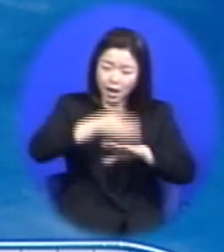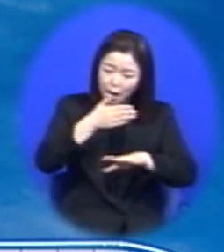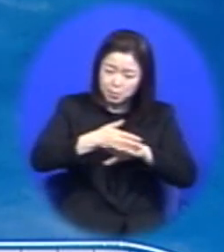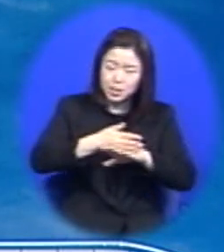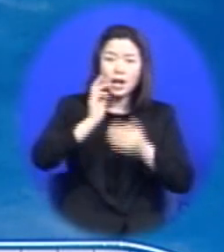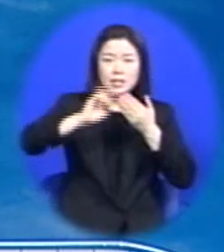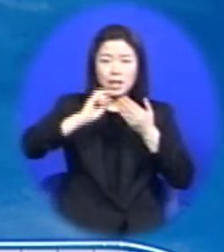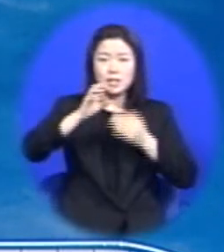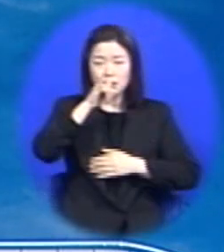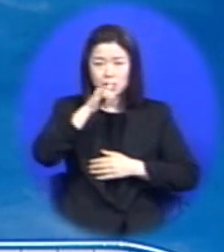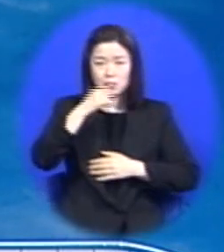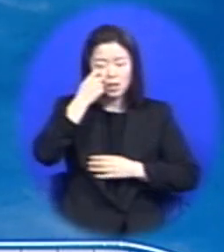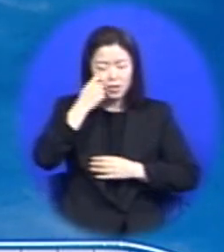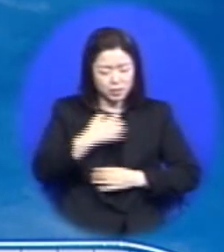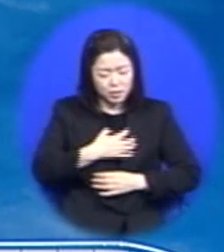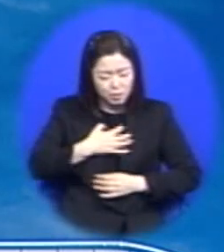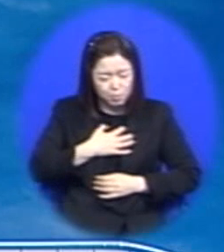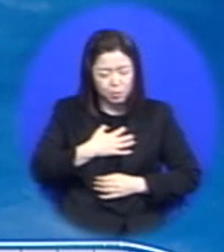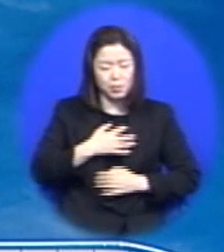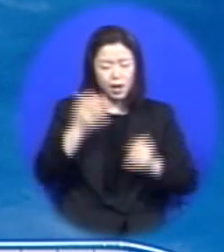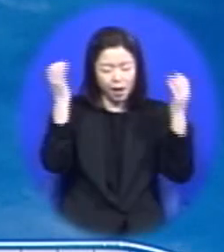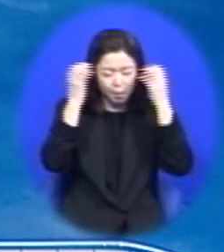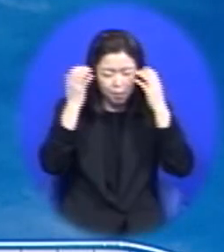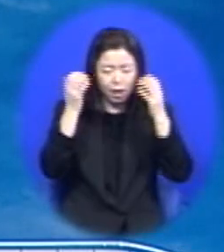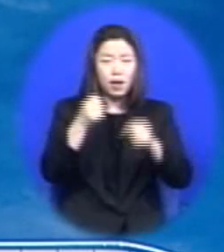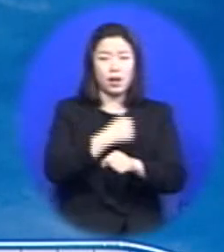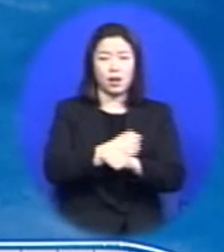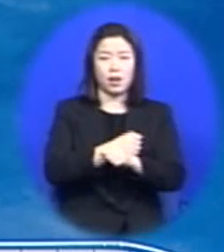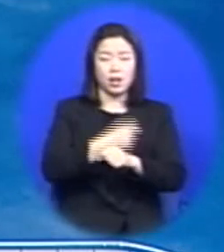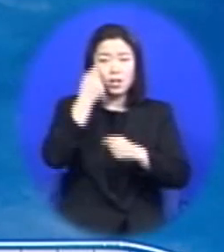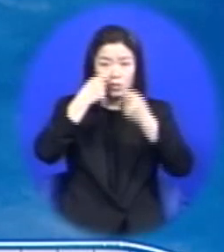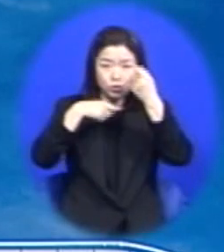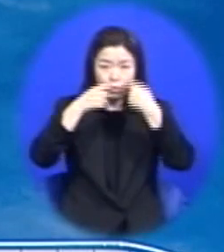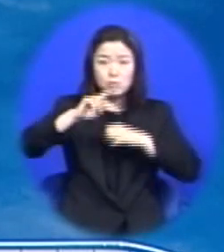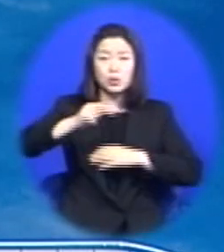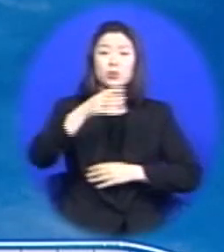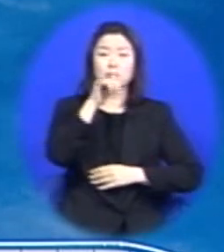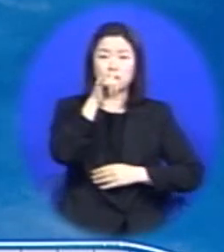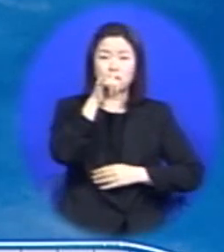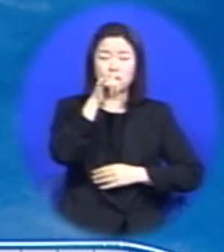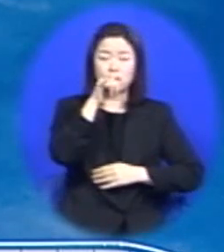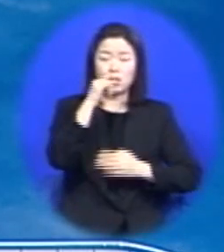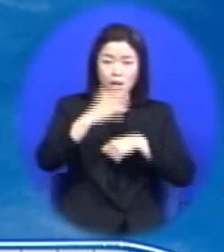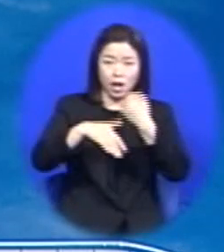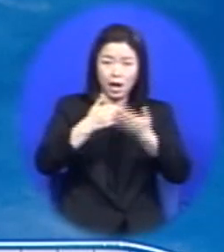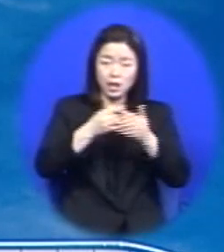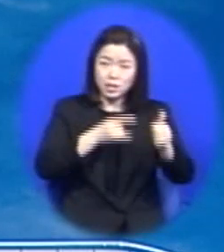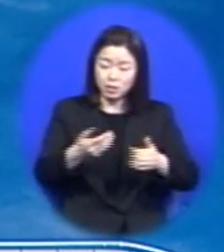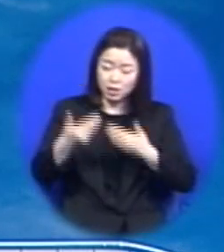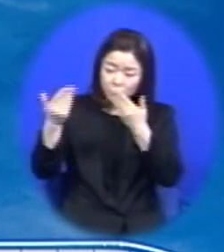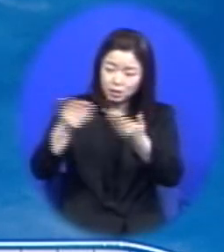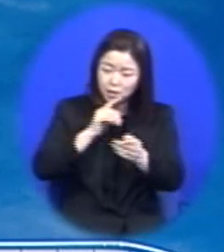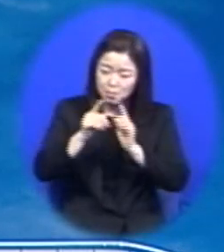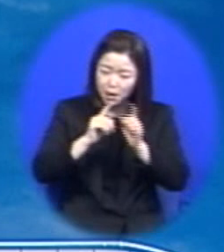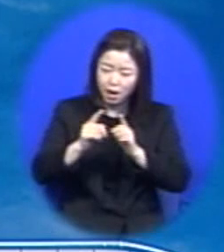슬픔도 애통함도 고통도 눈물도 또 있거든요. 하나님께 드릴 말씀이